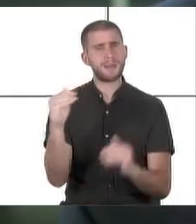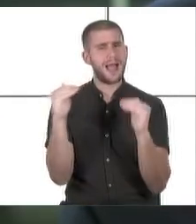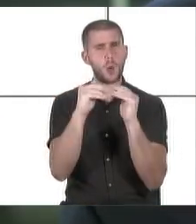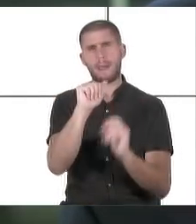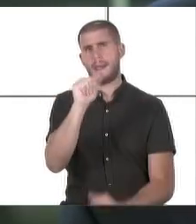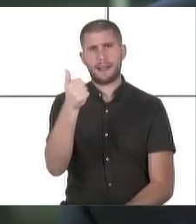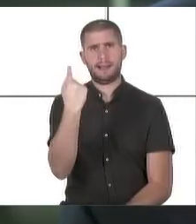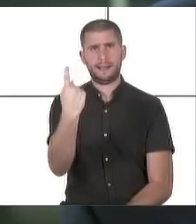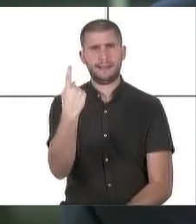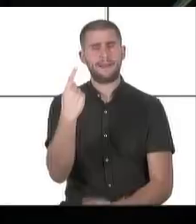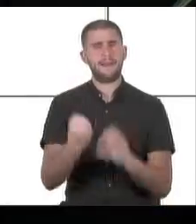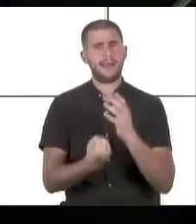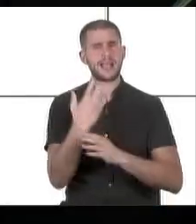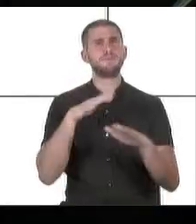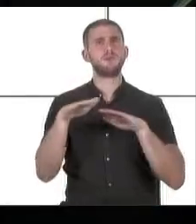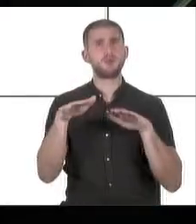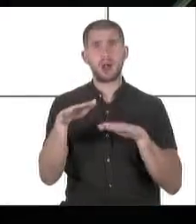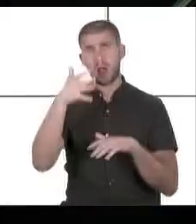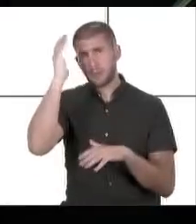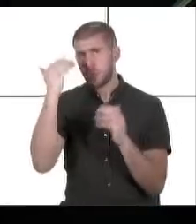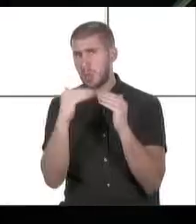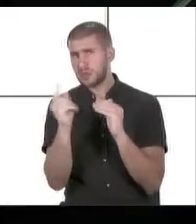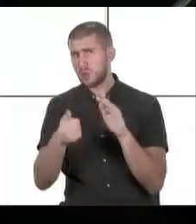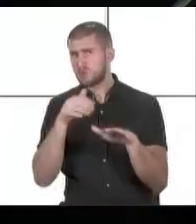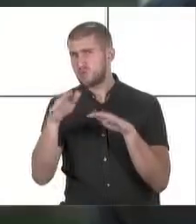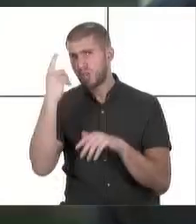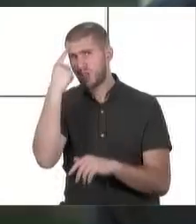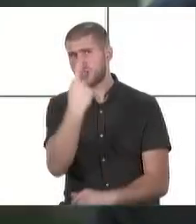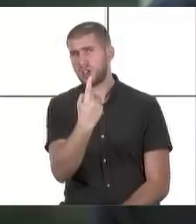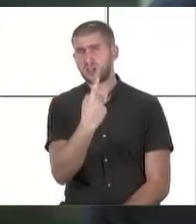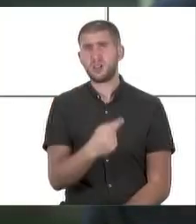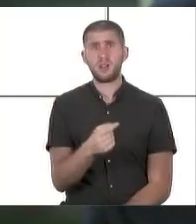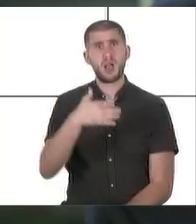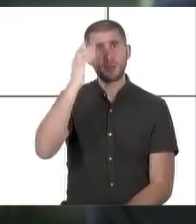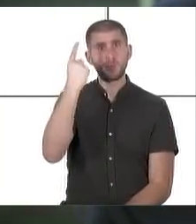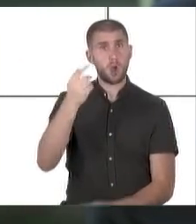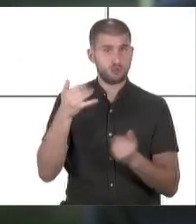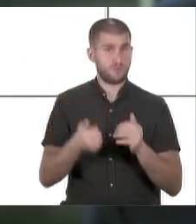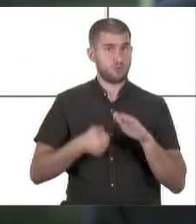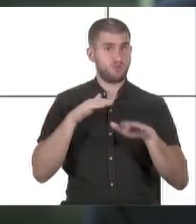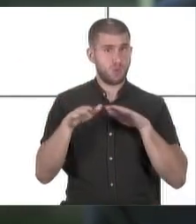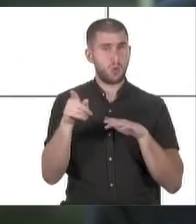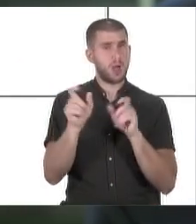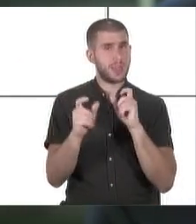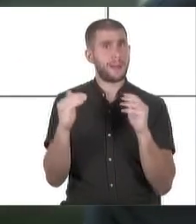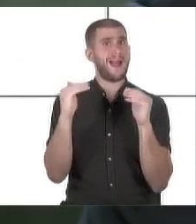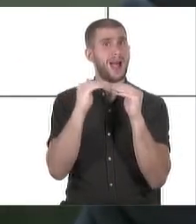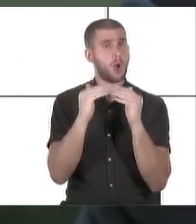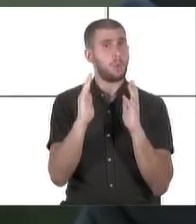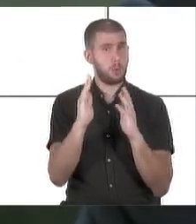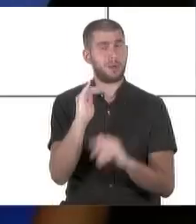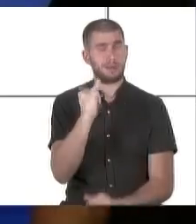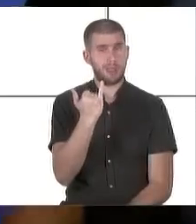ביותר להרכיב ממשלה. לפיד לא מתאים להיות ראש ממשלה לדעתך? לפיד, הוא עכשיו ראש ממשלה, הוא איש ראוי